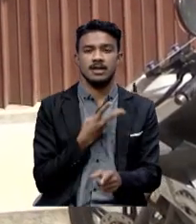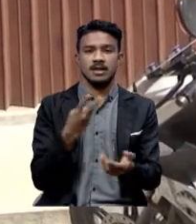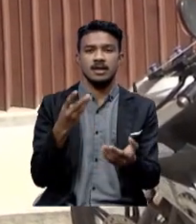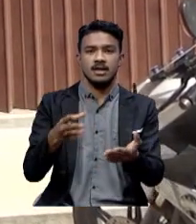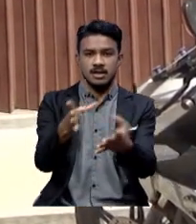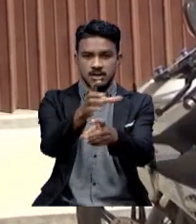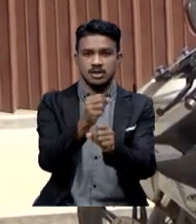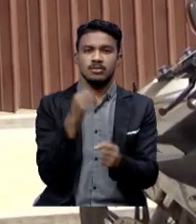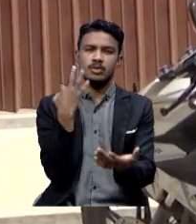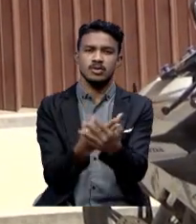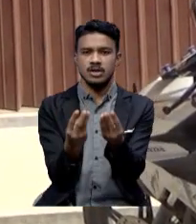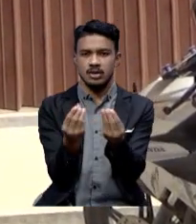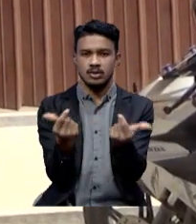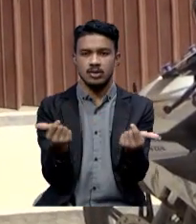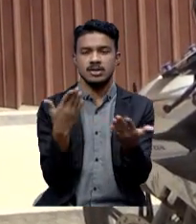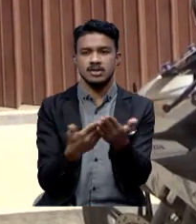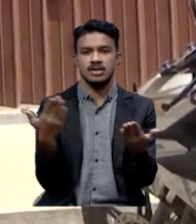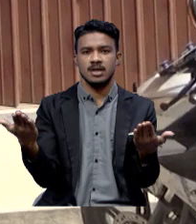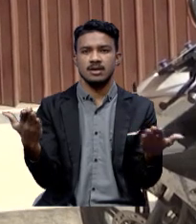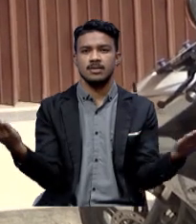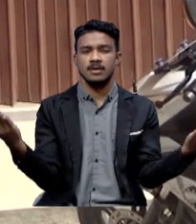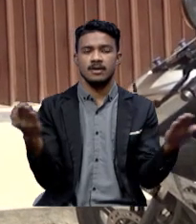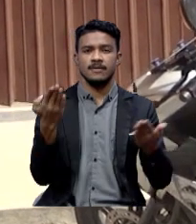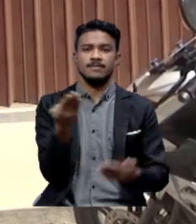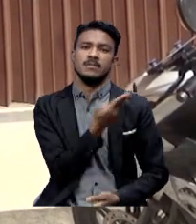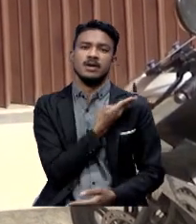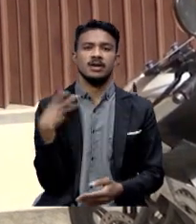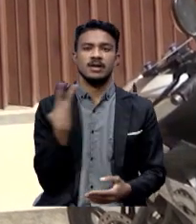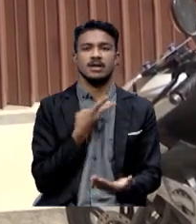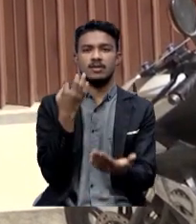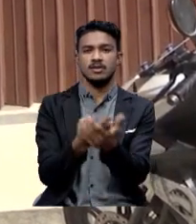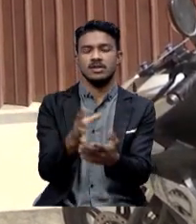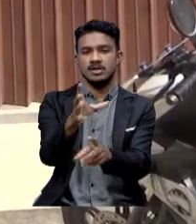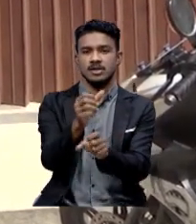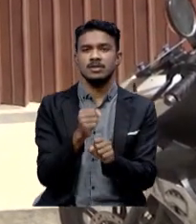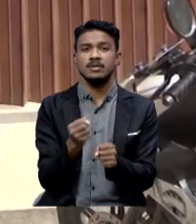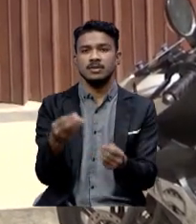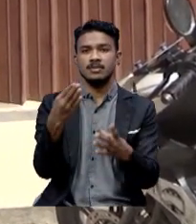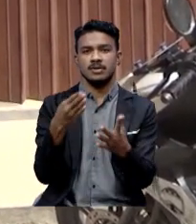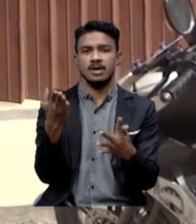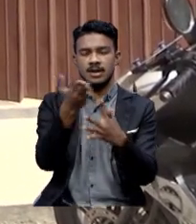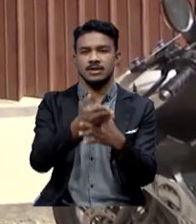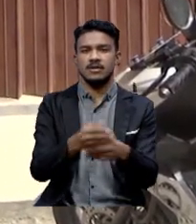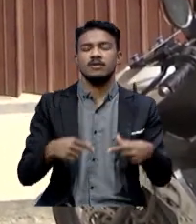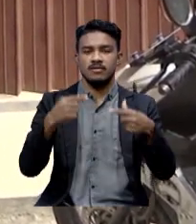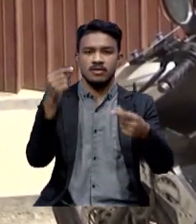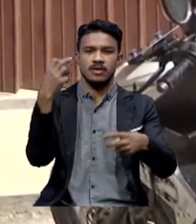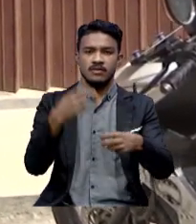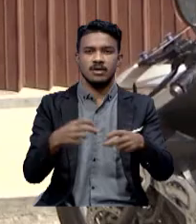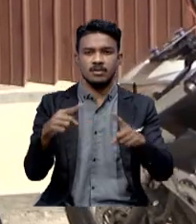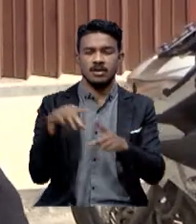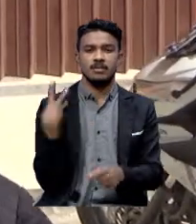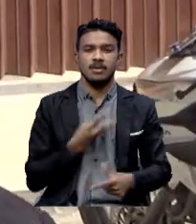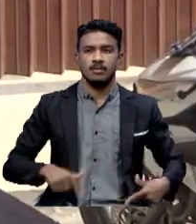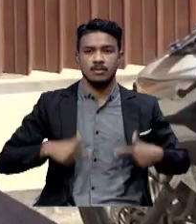ituan sasaran sih rakarung liu itanya salari kaitannya osan taman itu jadi impact buat kami ni mungkin.